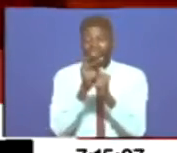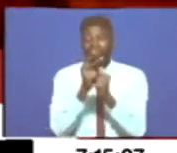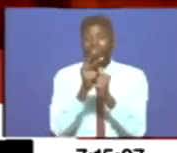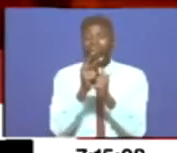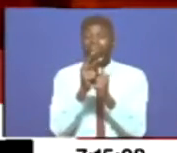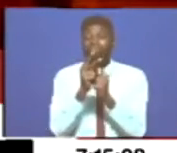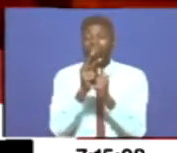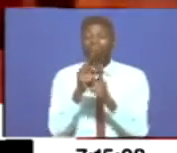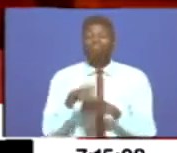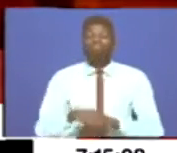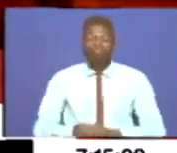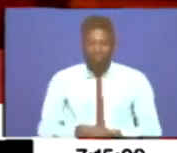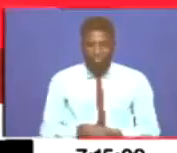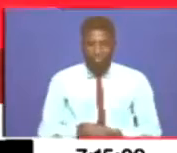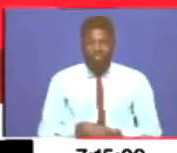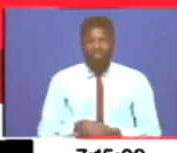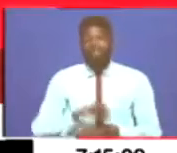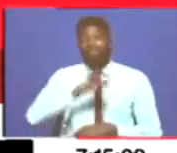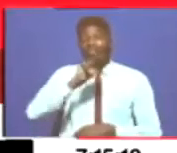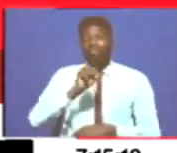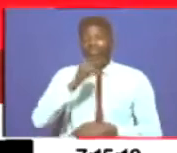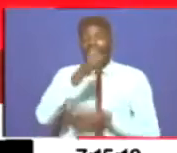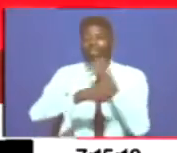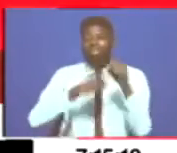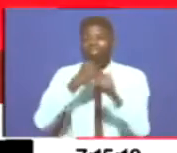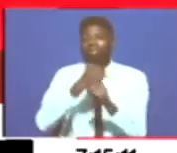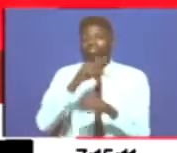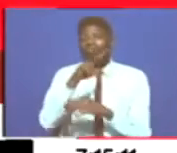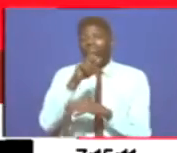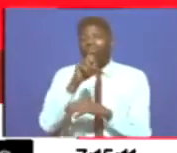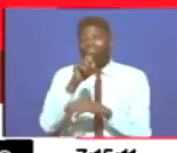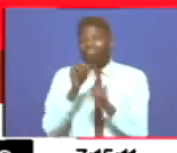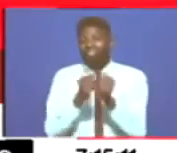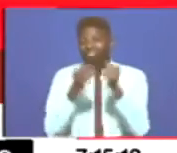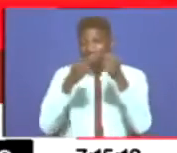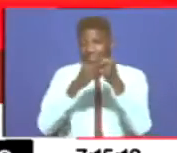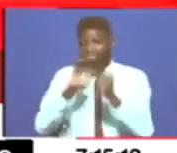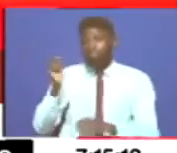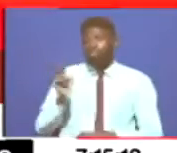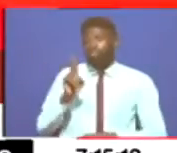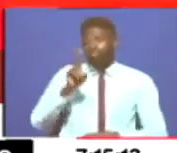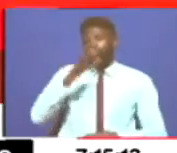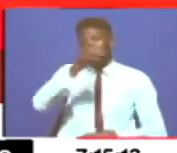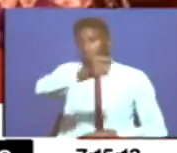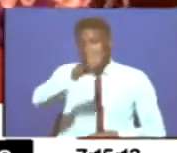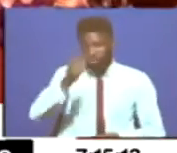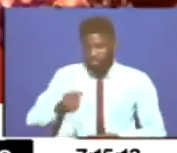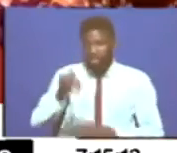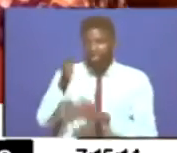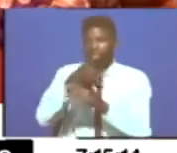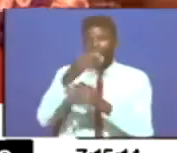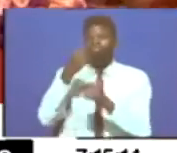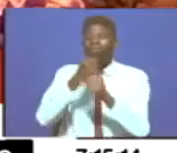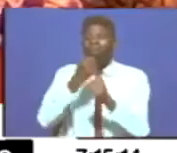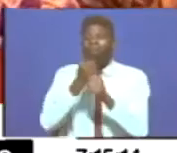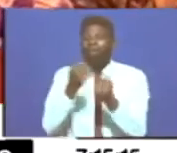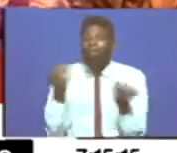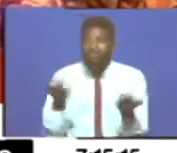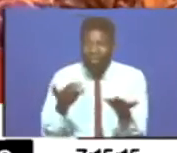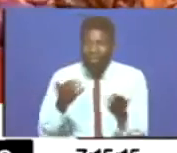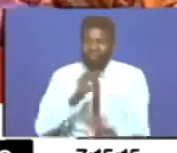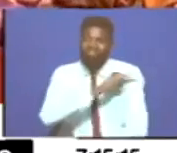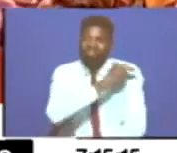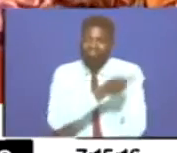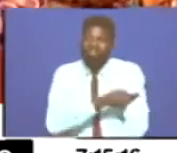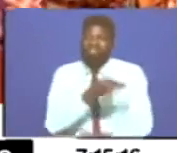Januari mwaka 2008, Rais Kenyatta alimteua kama balozi kuhudumu nchini Nigeria na pia kujumuika